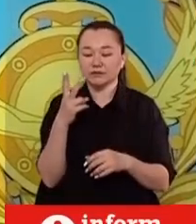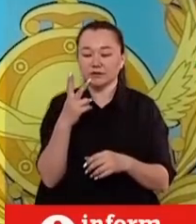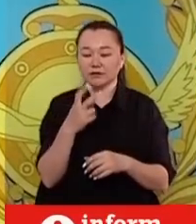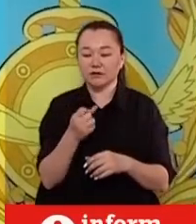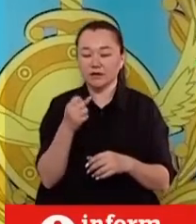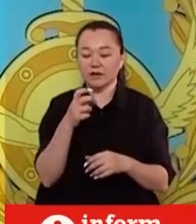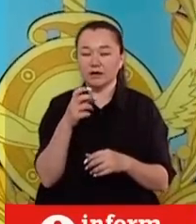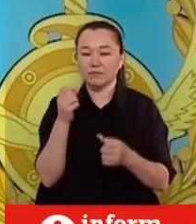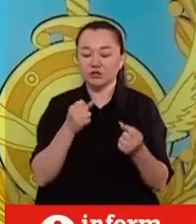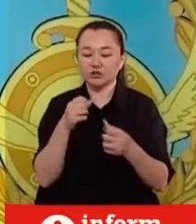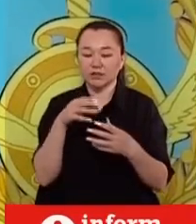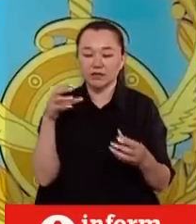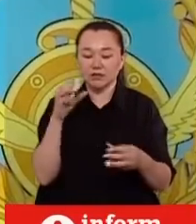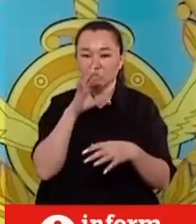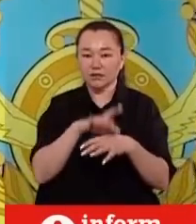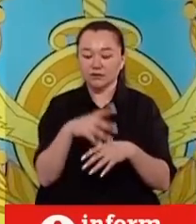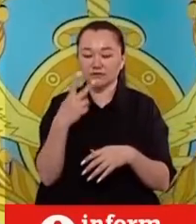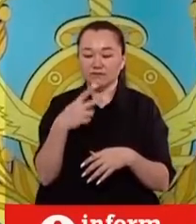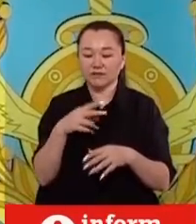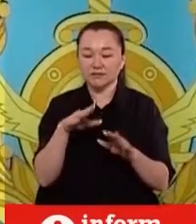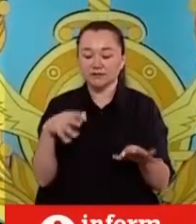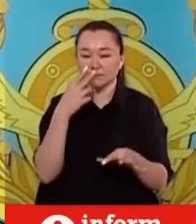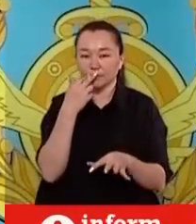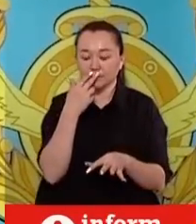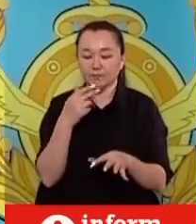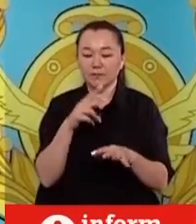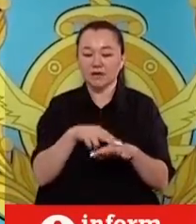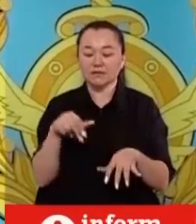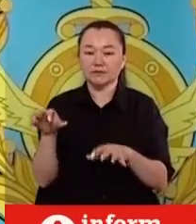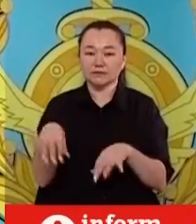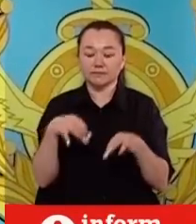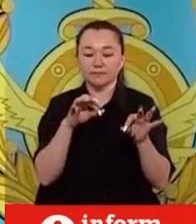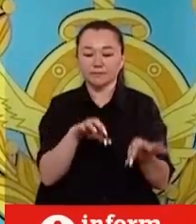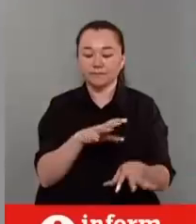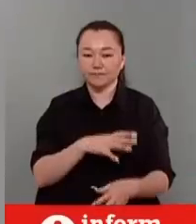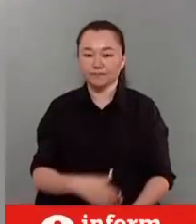анықталды. Автокөліктерде болған 20 жасөспірім полиция басқармасына жеткізілді.